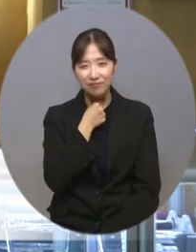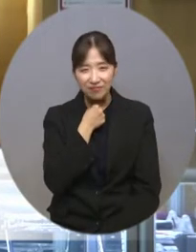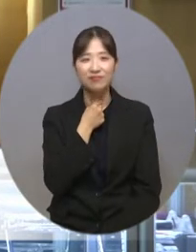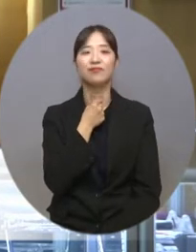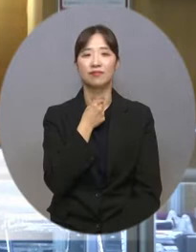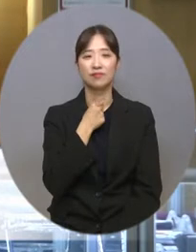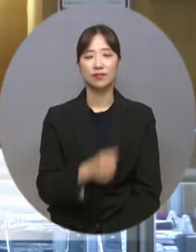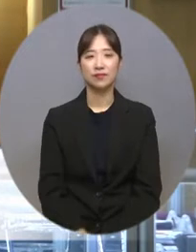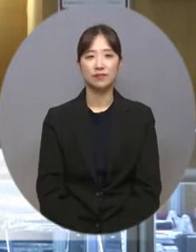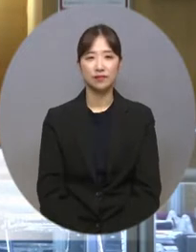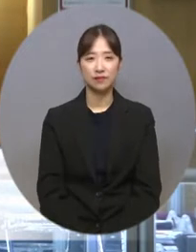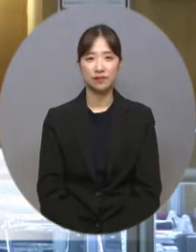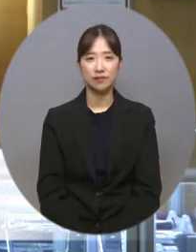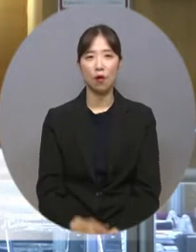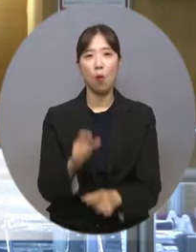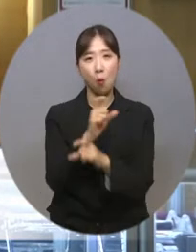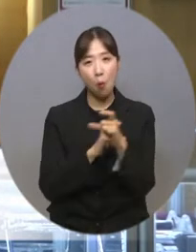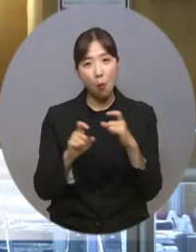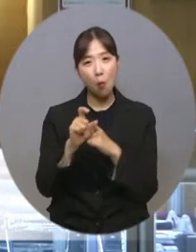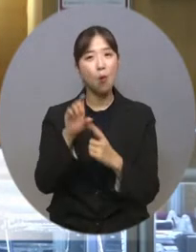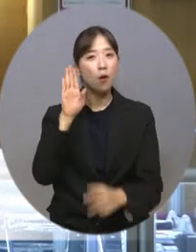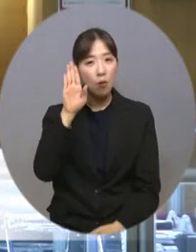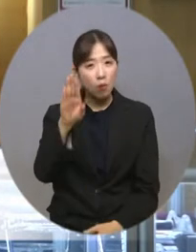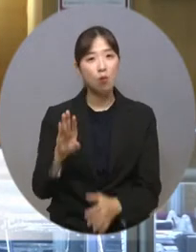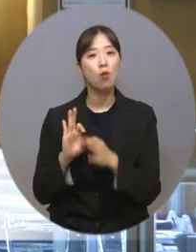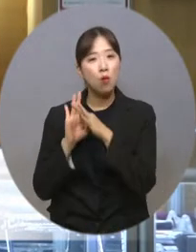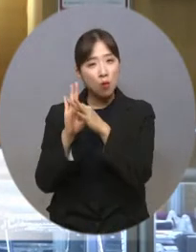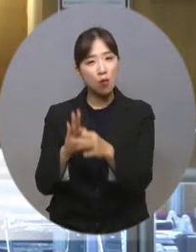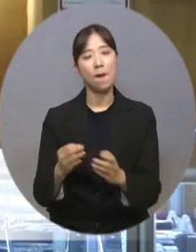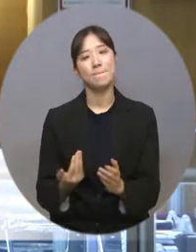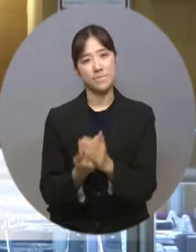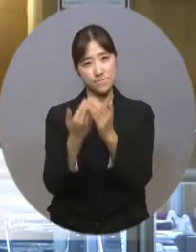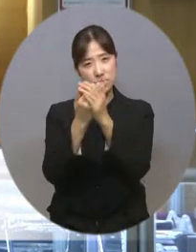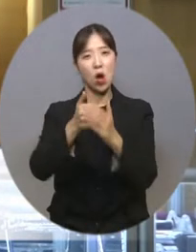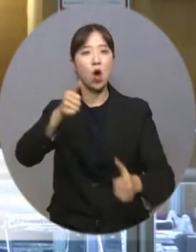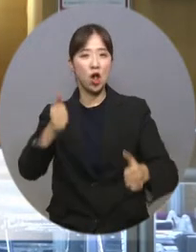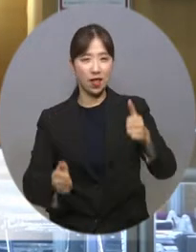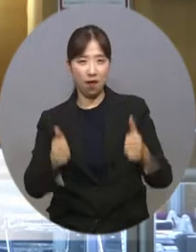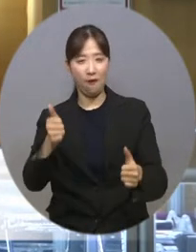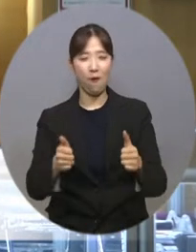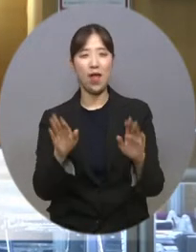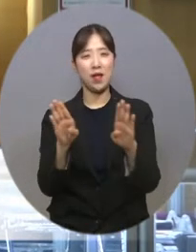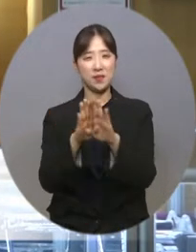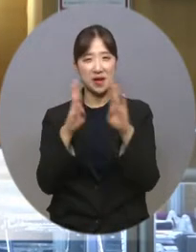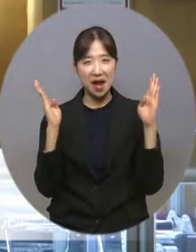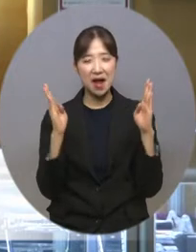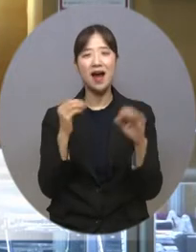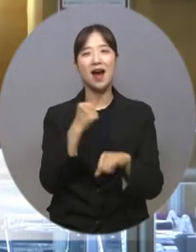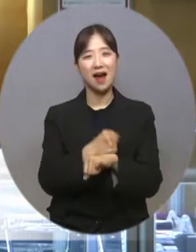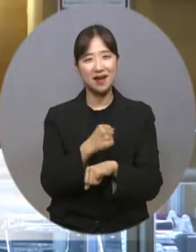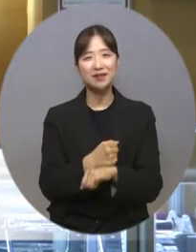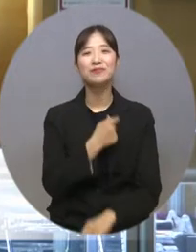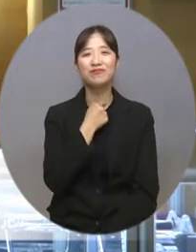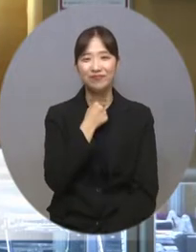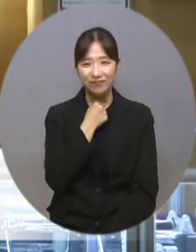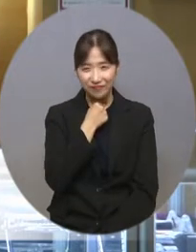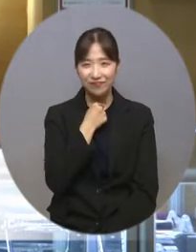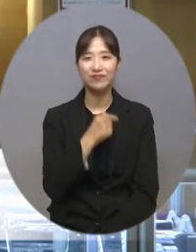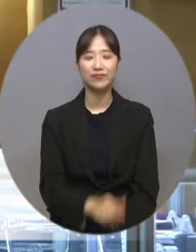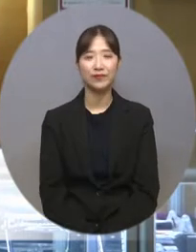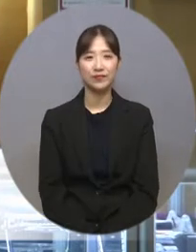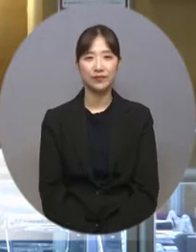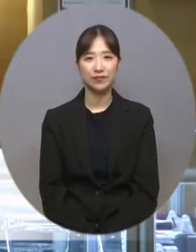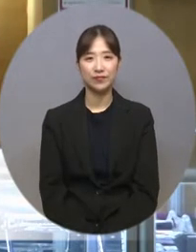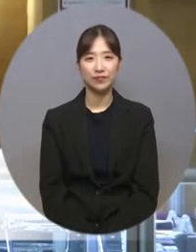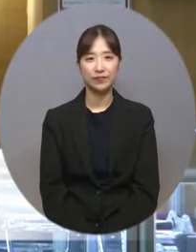하길 바라고요. 횟수가 갈수록 더욱더 발전된 슐런 대회가 개최되길